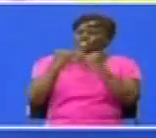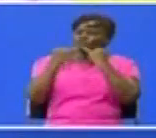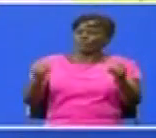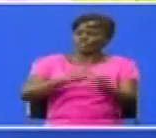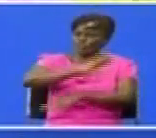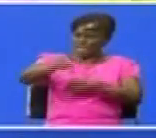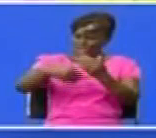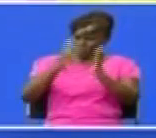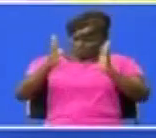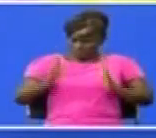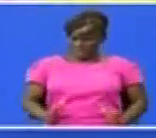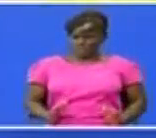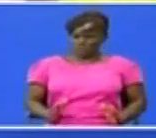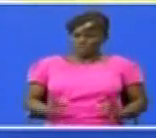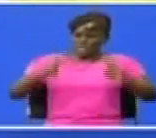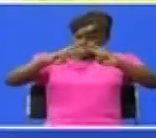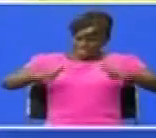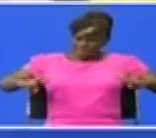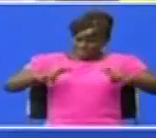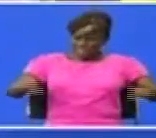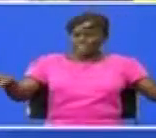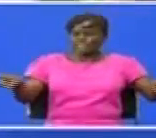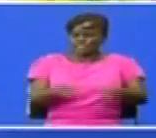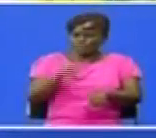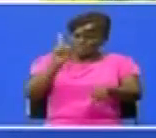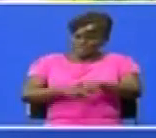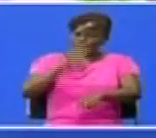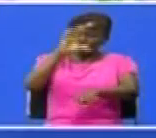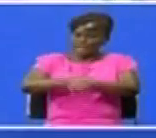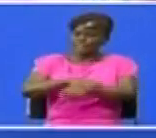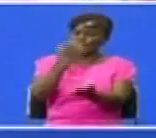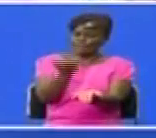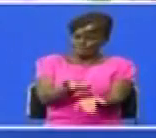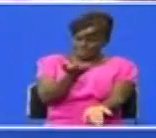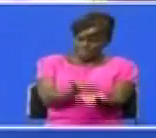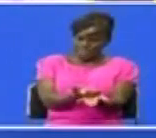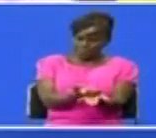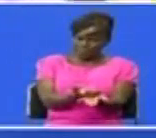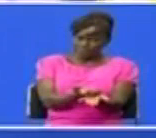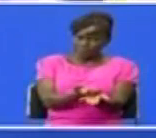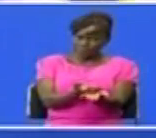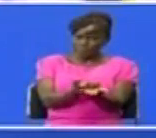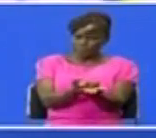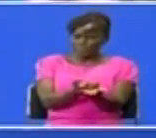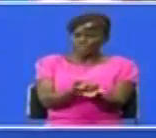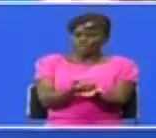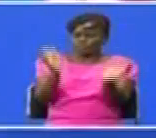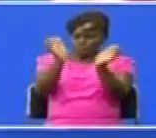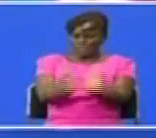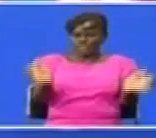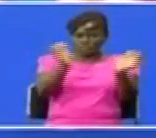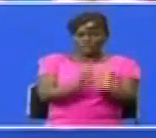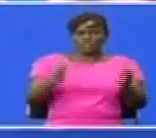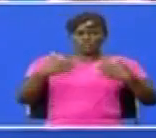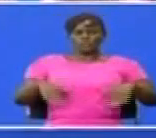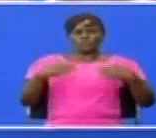everybody and investigate, and where you find evidence, bring the people to book. Members of